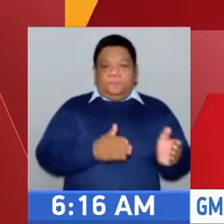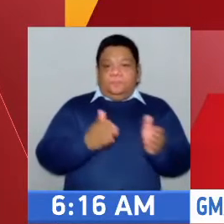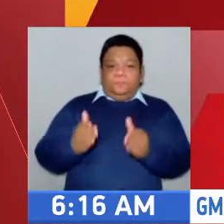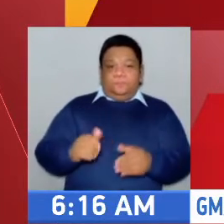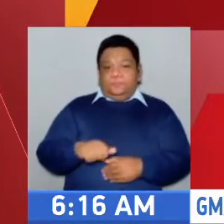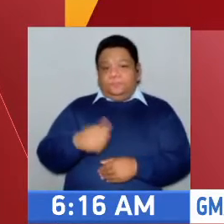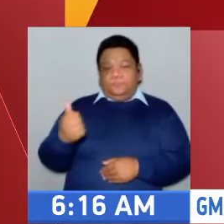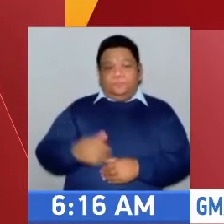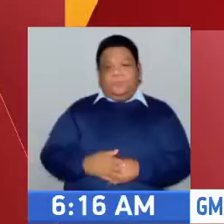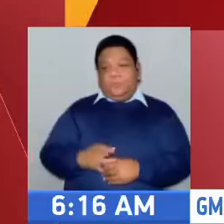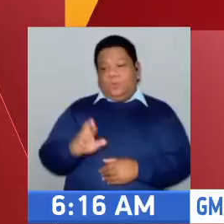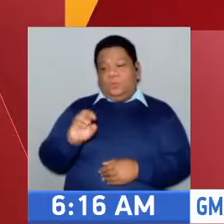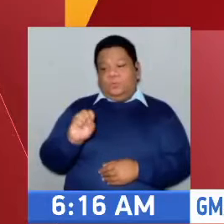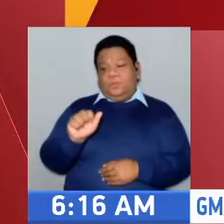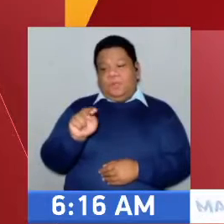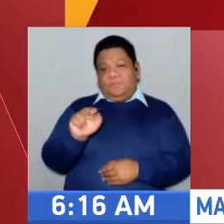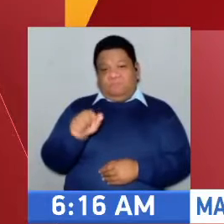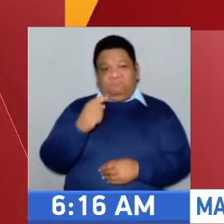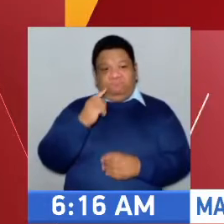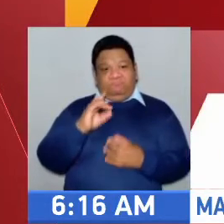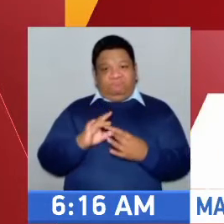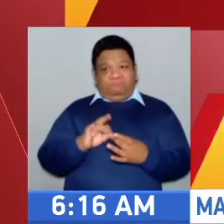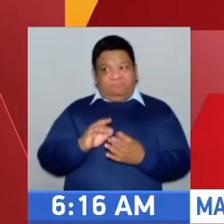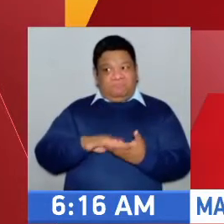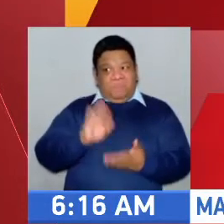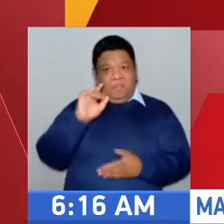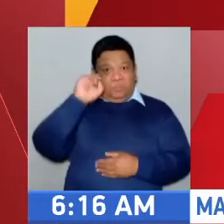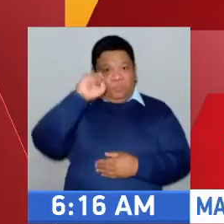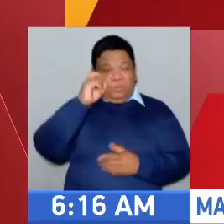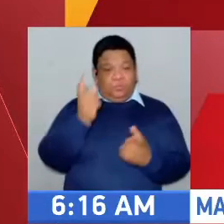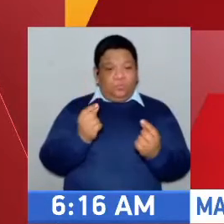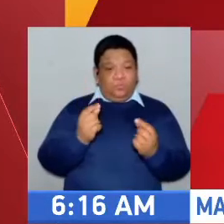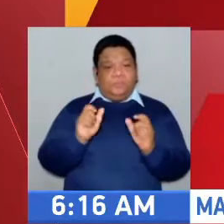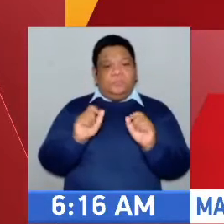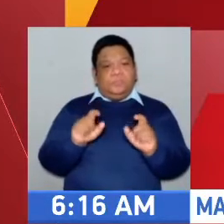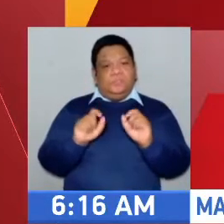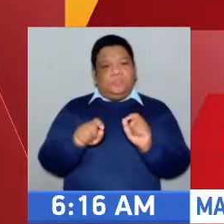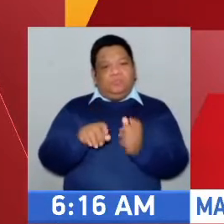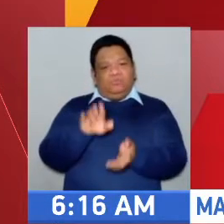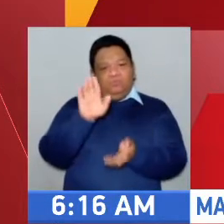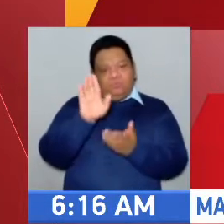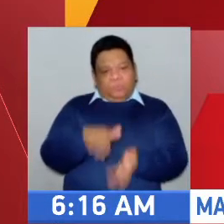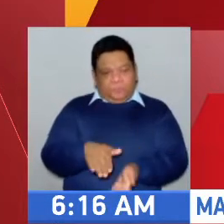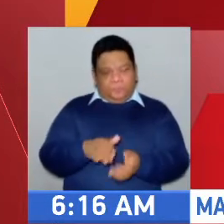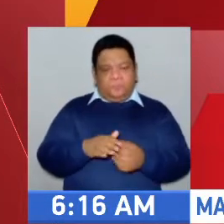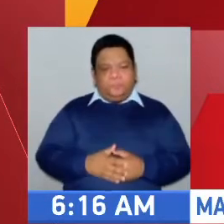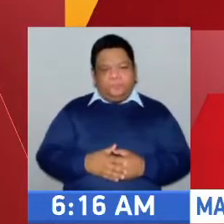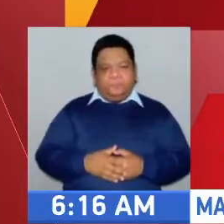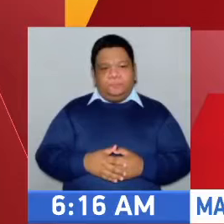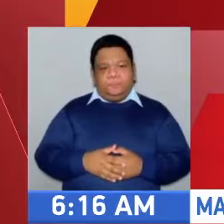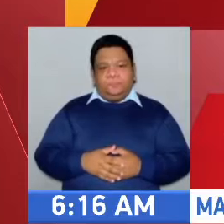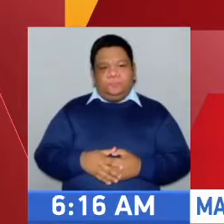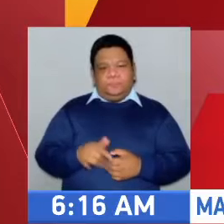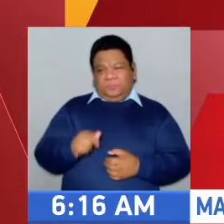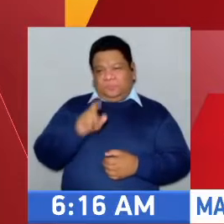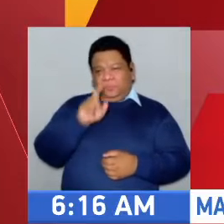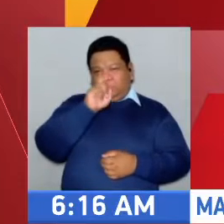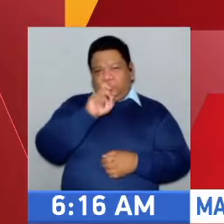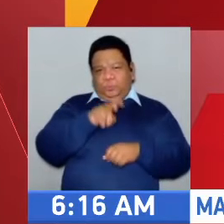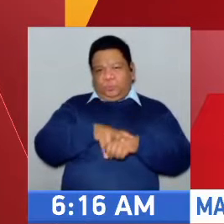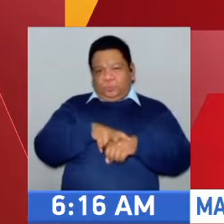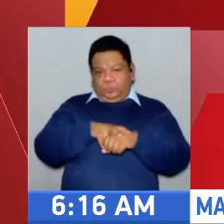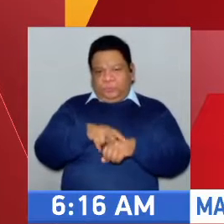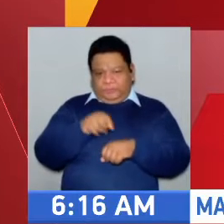Ngayong mahal ang sibuyas, nagbebenta siya nito sa mas mababang presyo. Mga old stock daw kasi ang kanyang mga sibuyas,